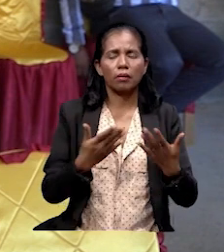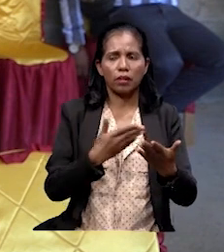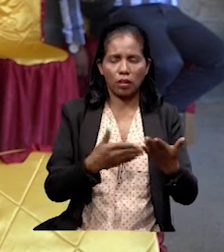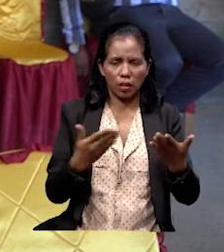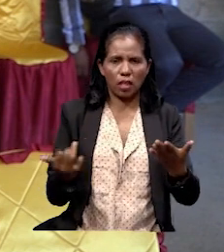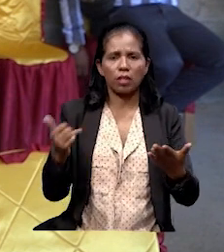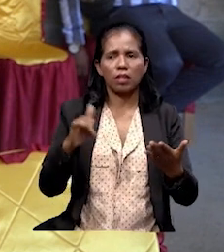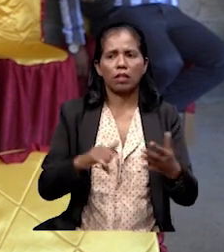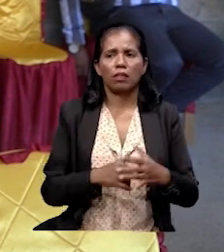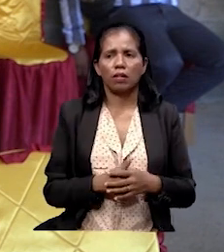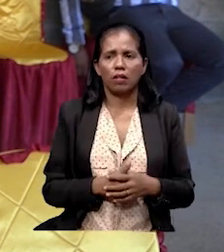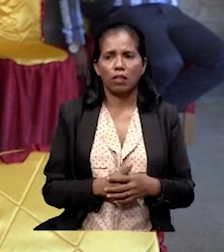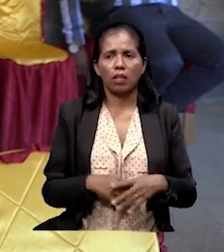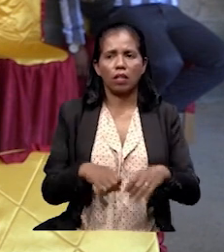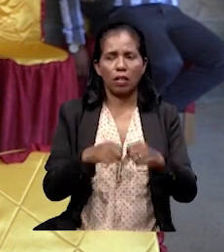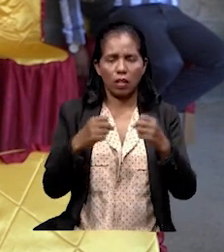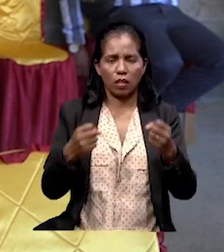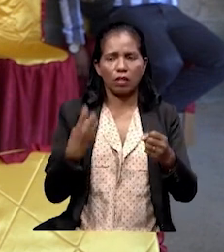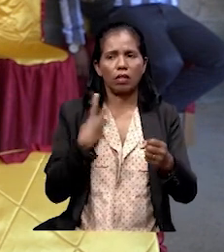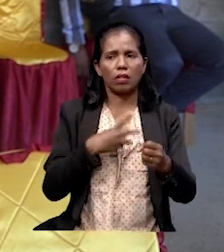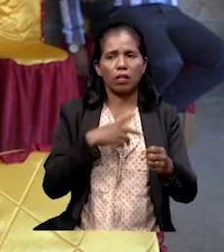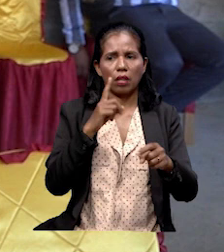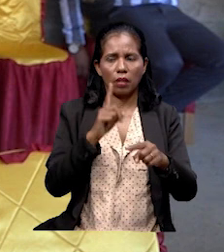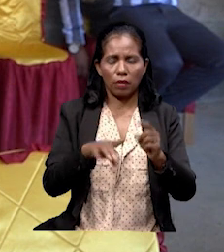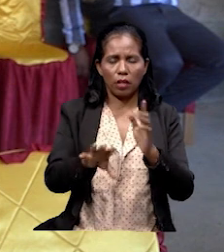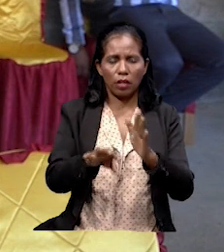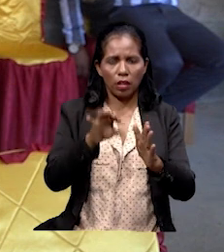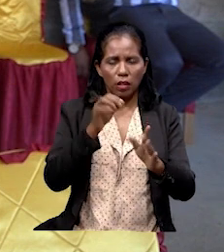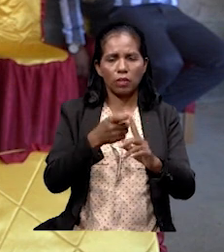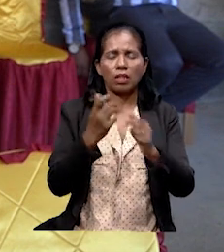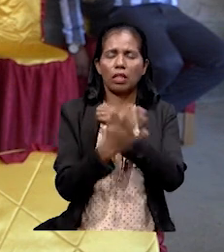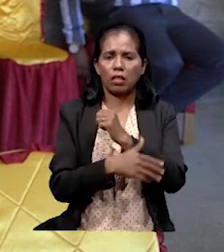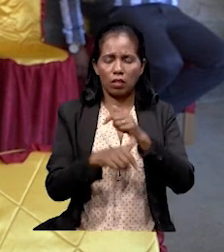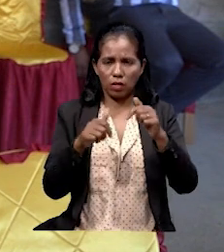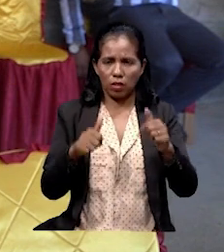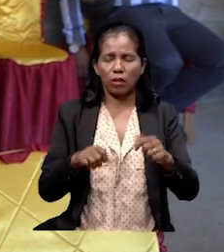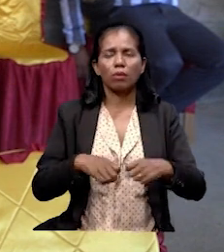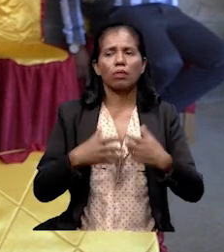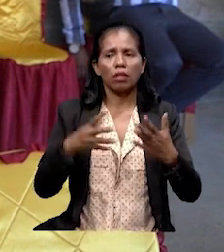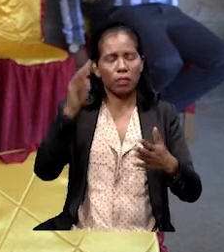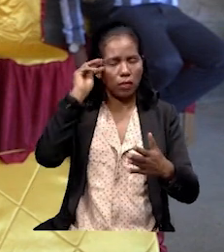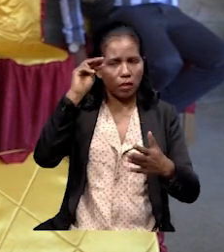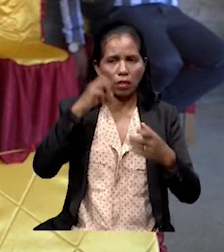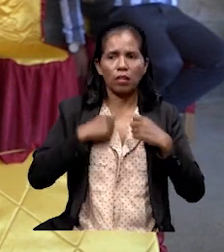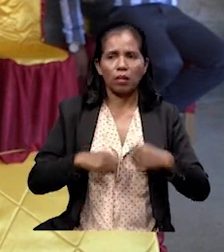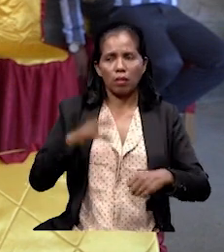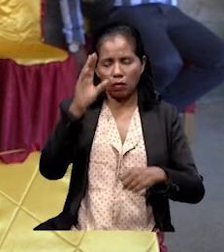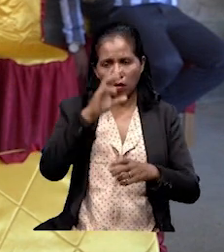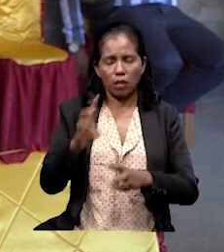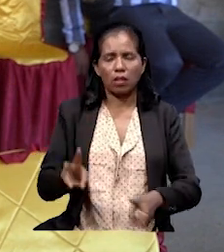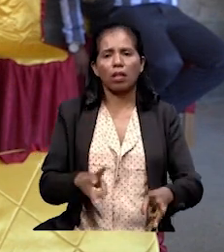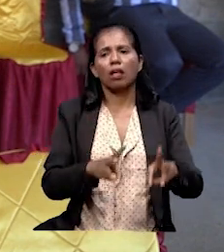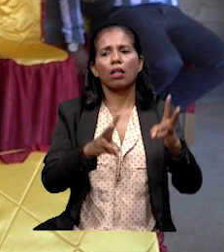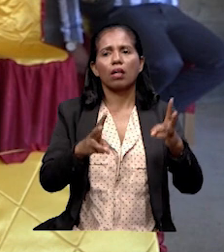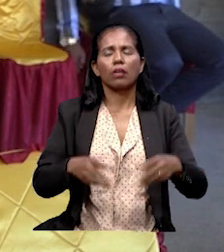dia tuan liona tane ita la bele heta ni ne spare part ya lara o insama ku minister da saudi buka dalam prat bele